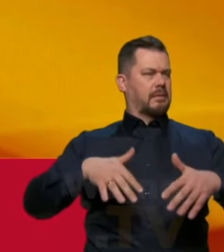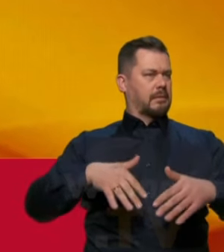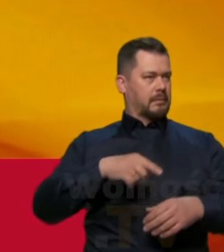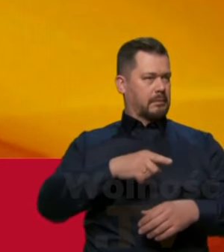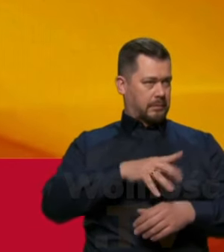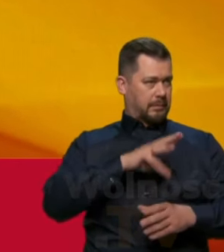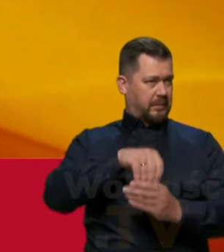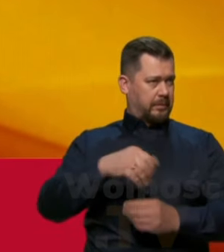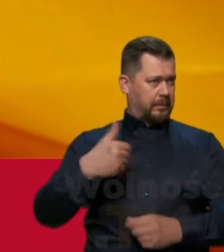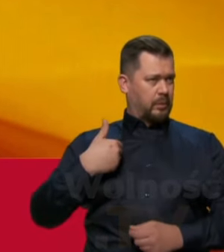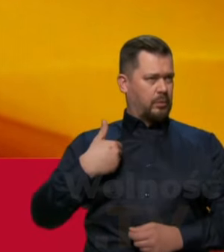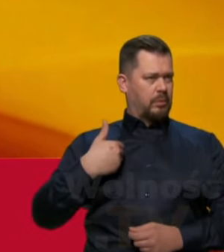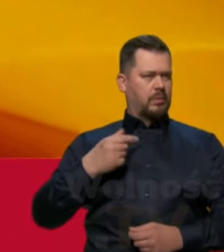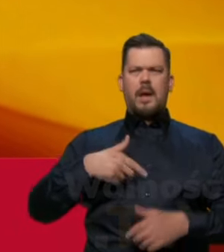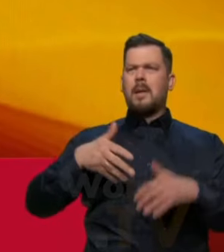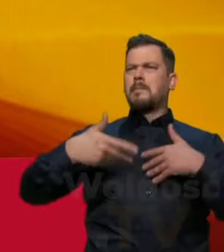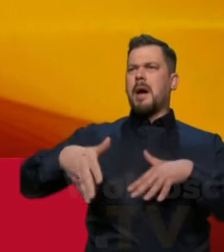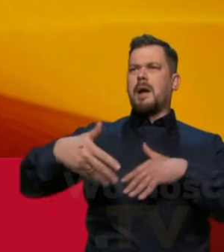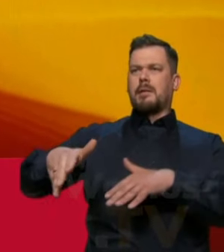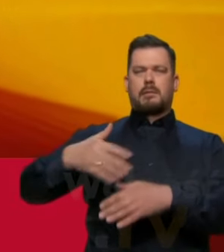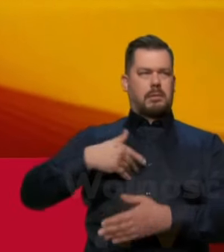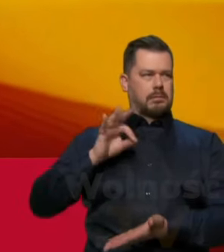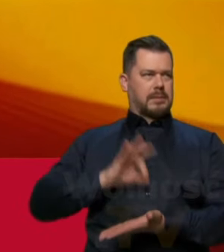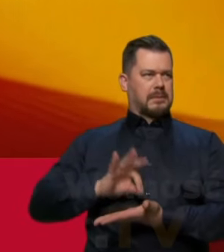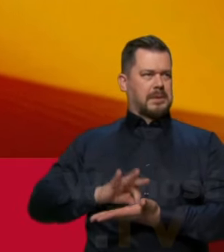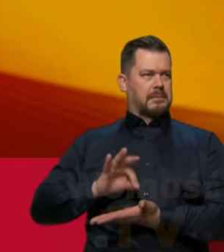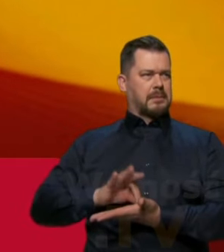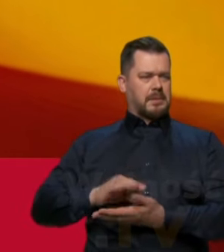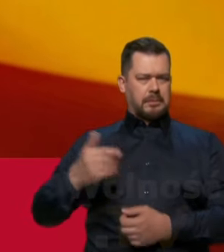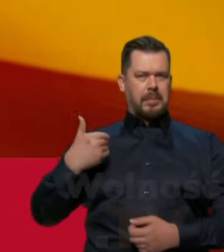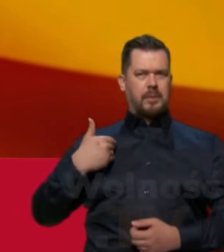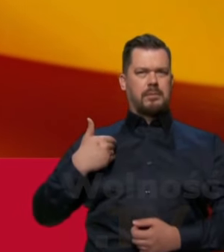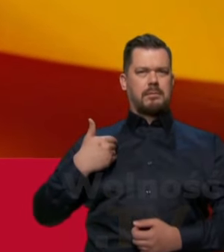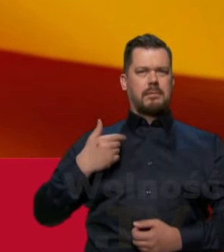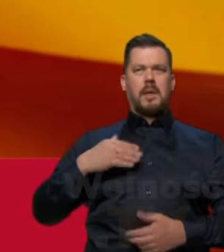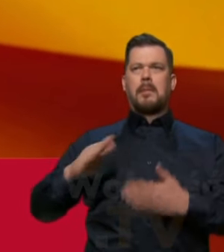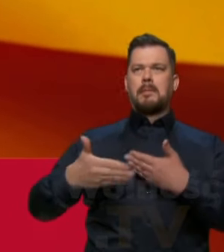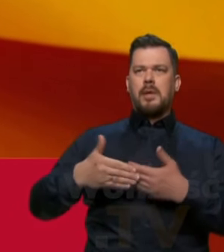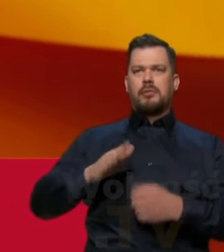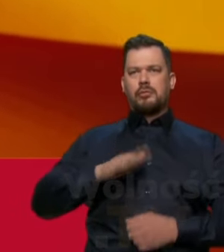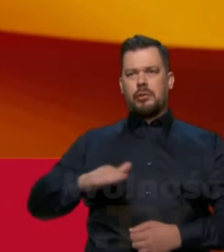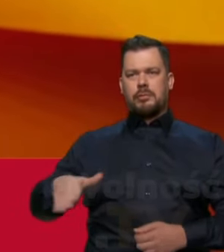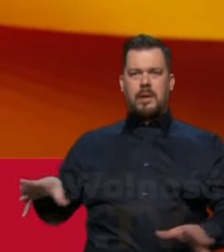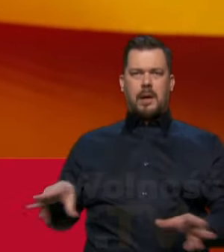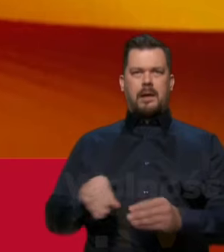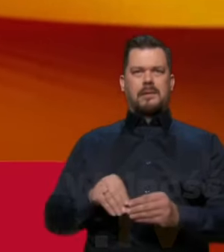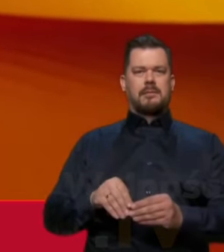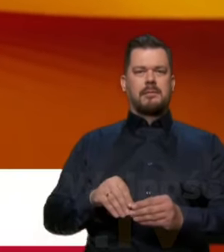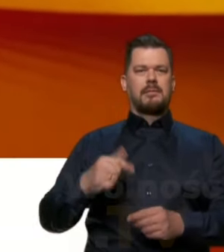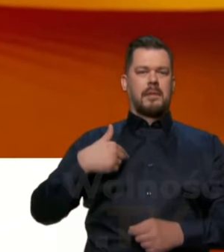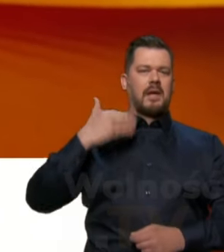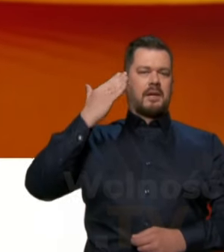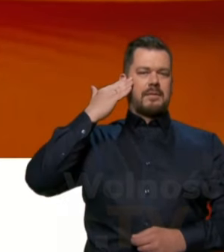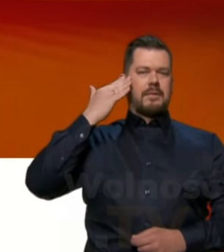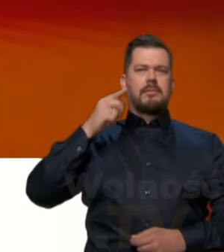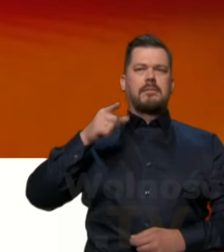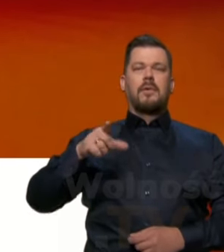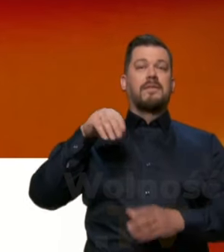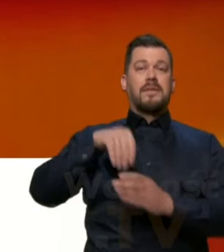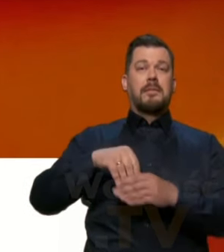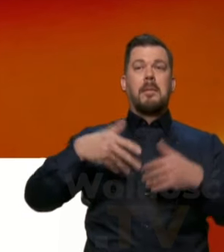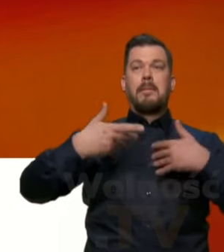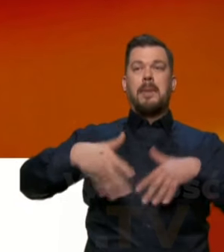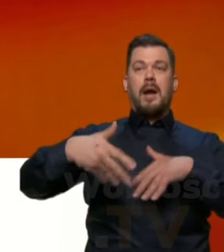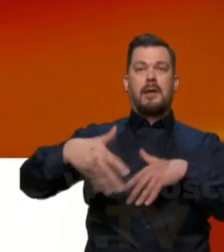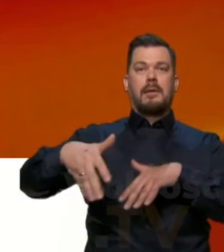Ja chodzę na parady równości regularnie w Warszawie. Chodzę tam z mężem, z dziećmi i wiem, że to jest przestrzeń, która